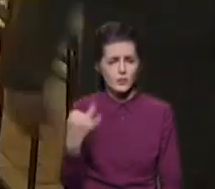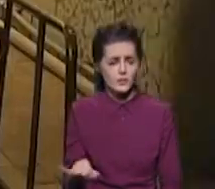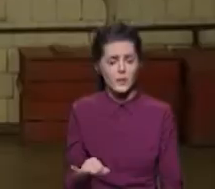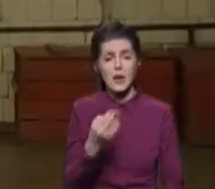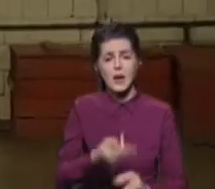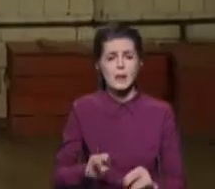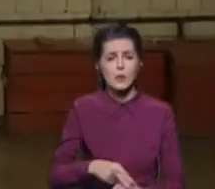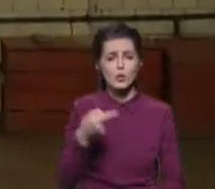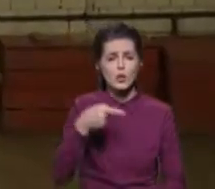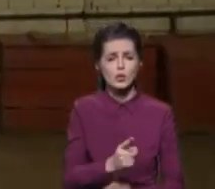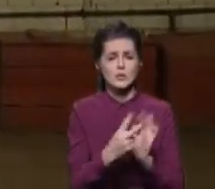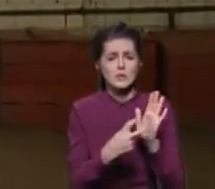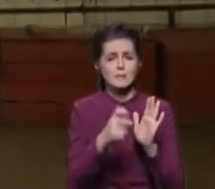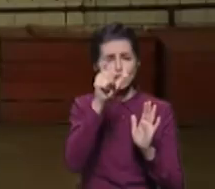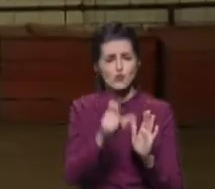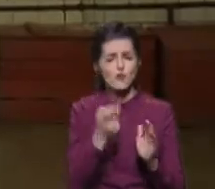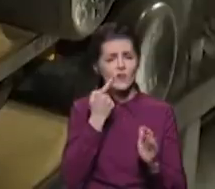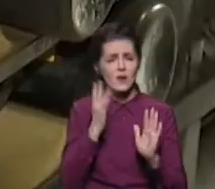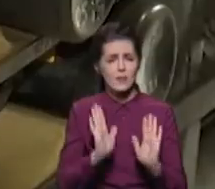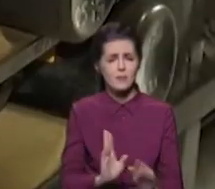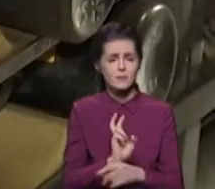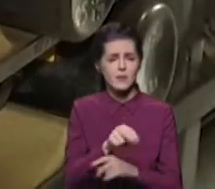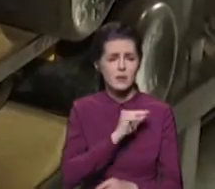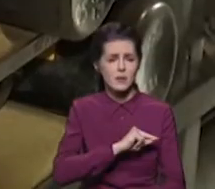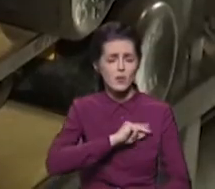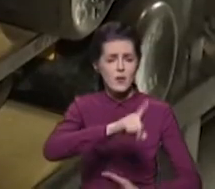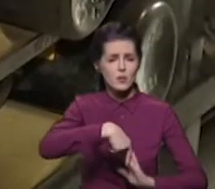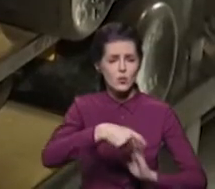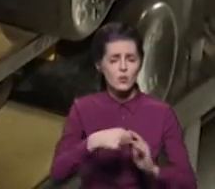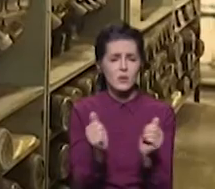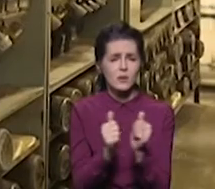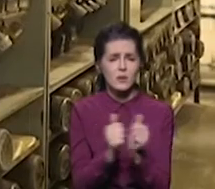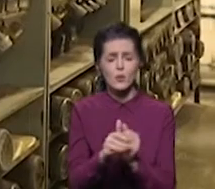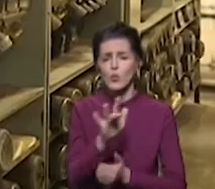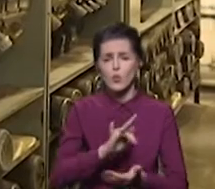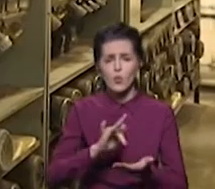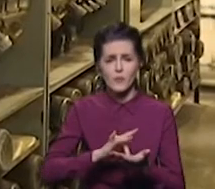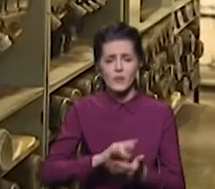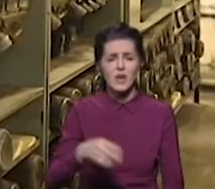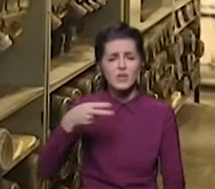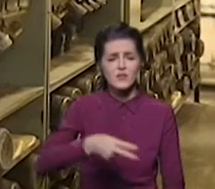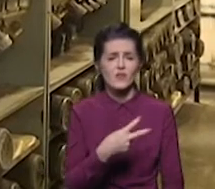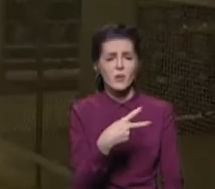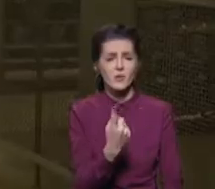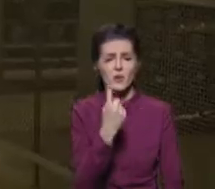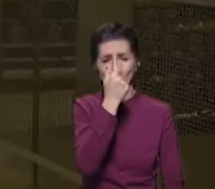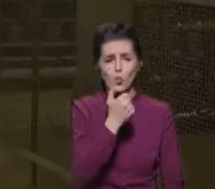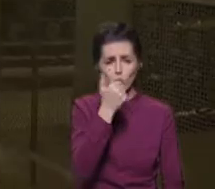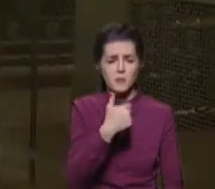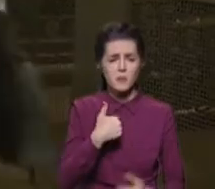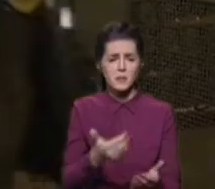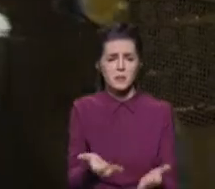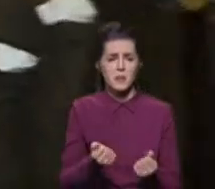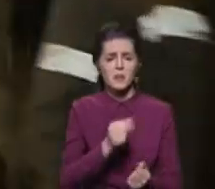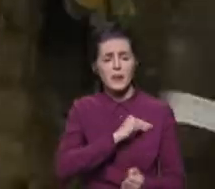майже 1700 осіб. Сюди на роботу приїздять гірники із сусідніх міст. За 2021 год ми прийняли